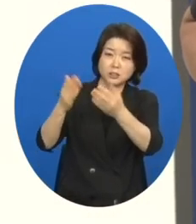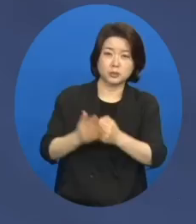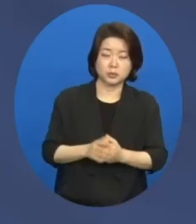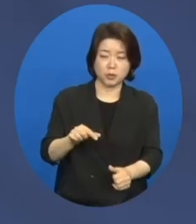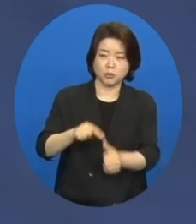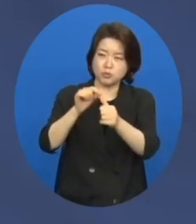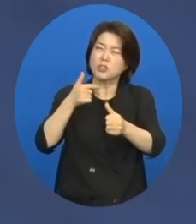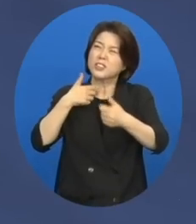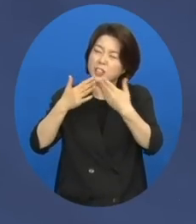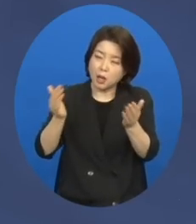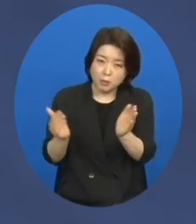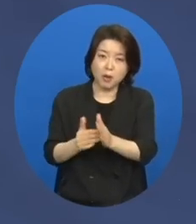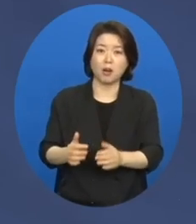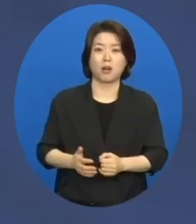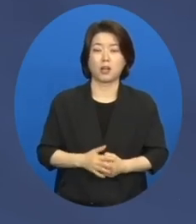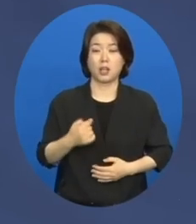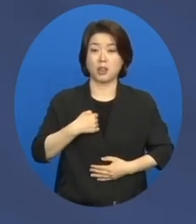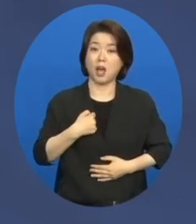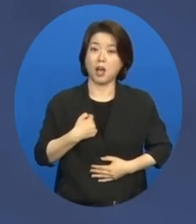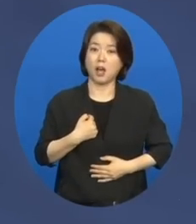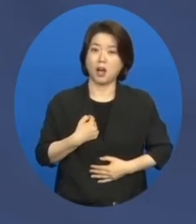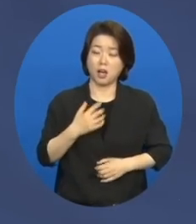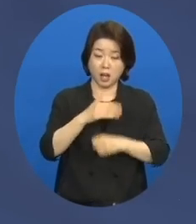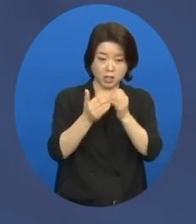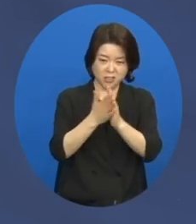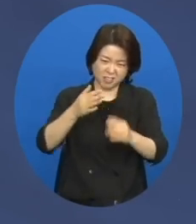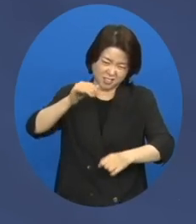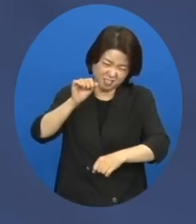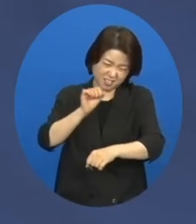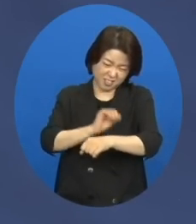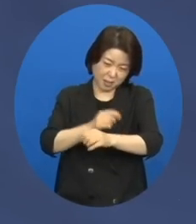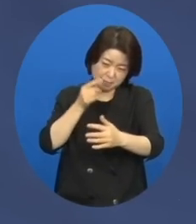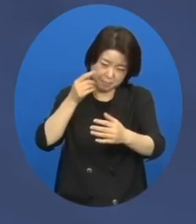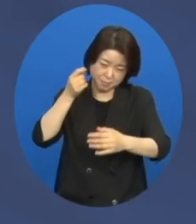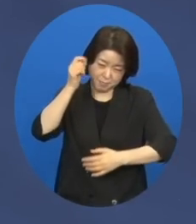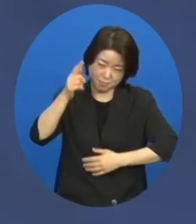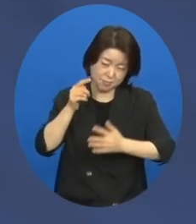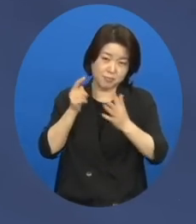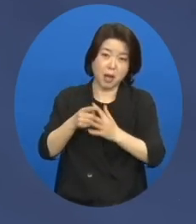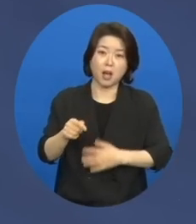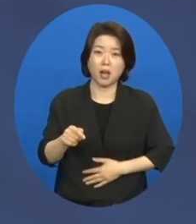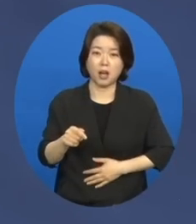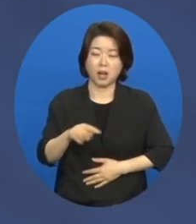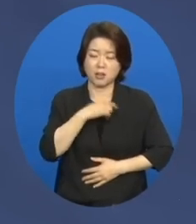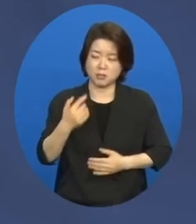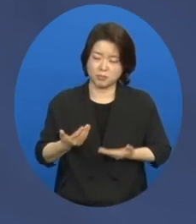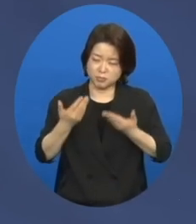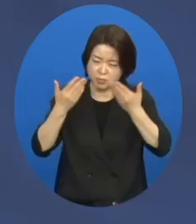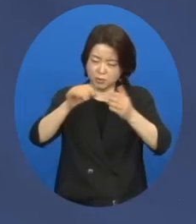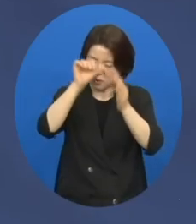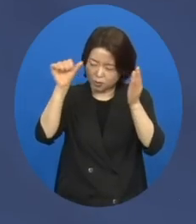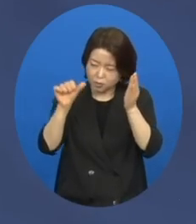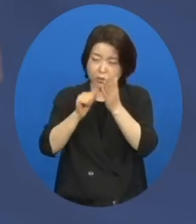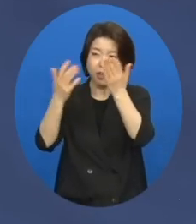구원의 체험이 있고 이렇게 성경을 잘 알고 평생을 바친 나는 도대체